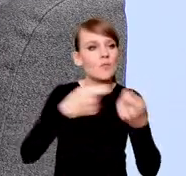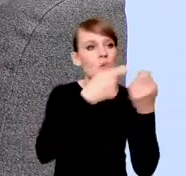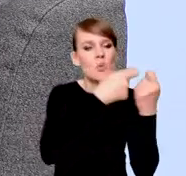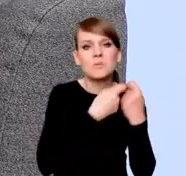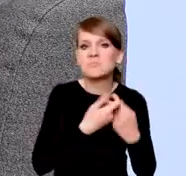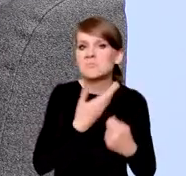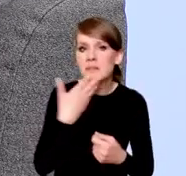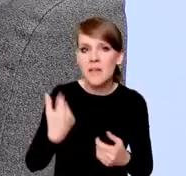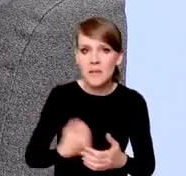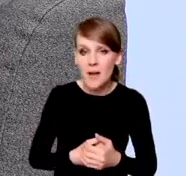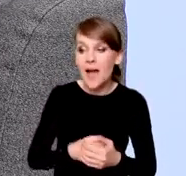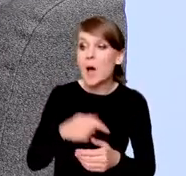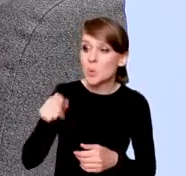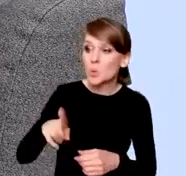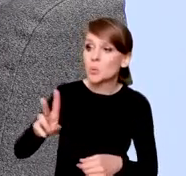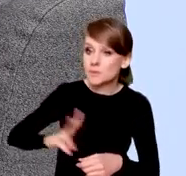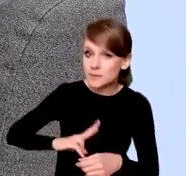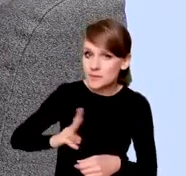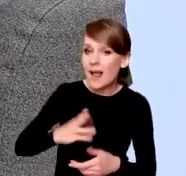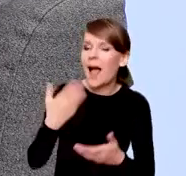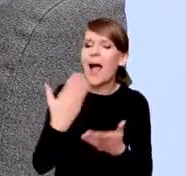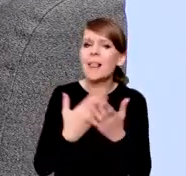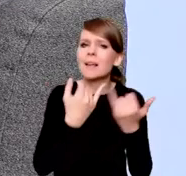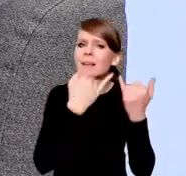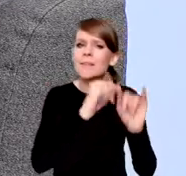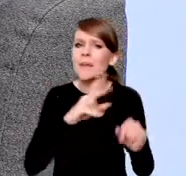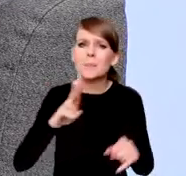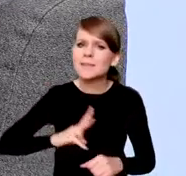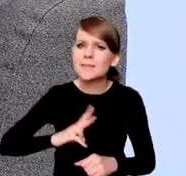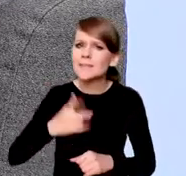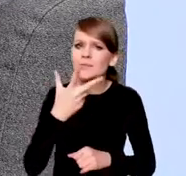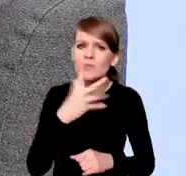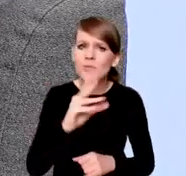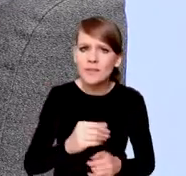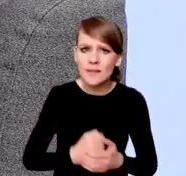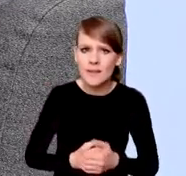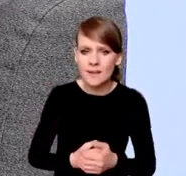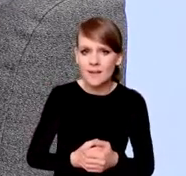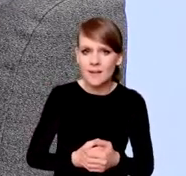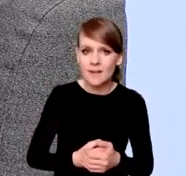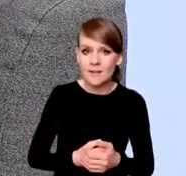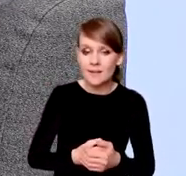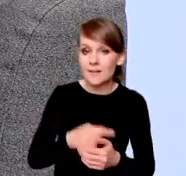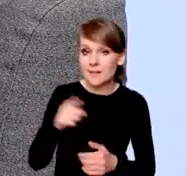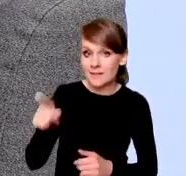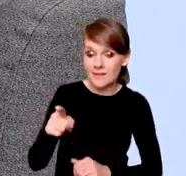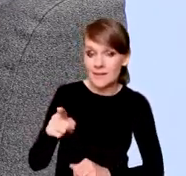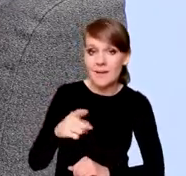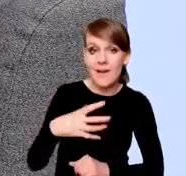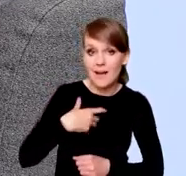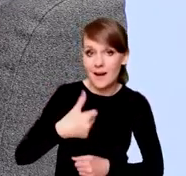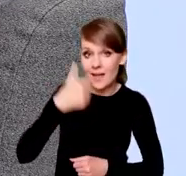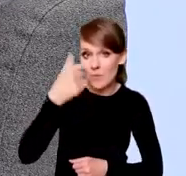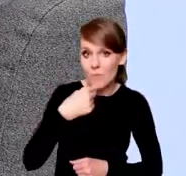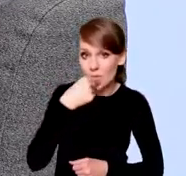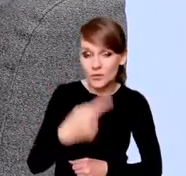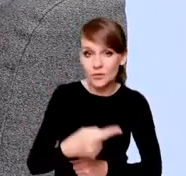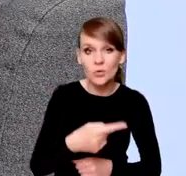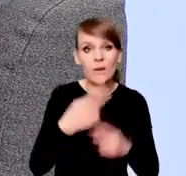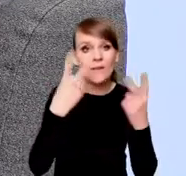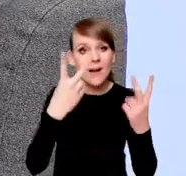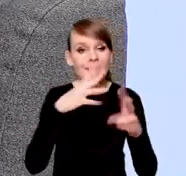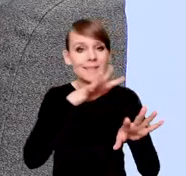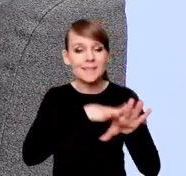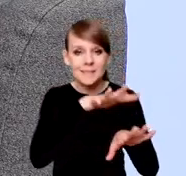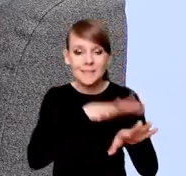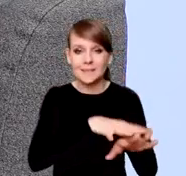z tym ministerstwem, a nie z innym? My jesteśmy, kiedy odnieść się do tego, co pan rektor powiedział, że to systemowe